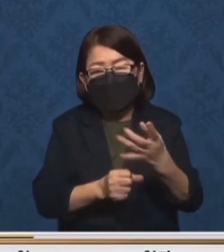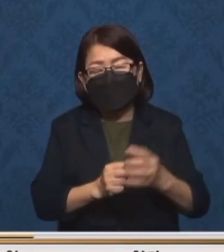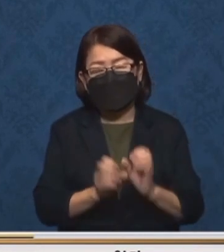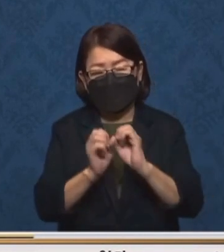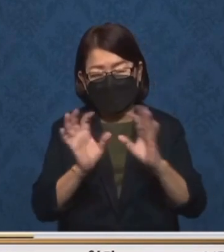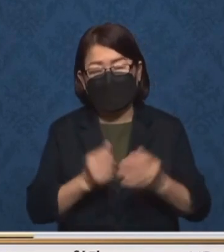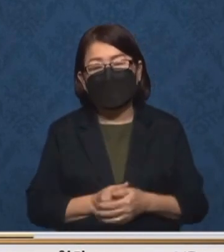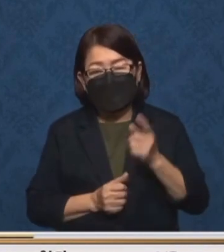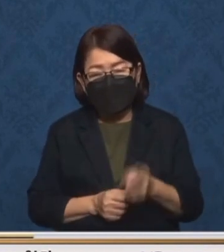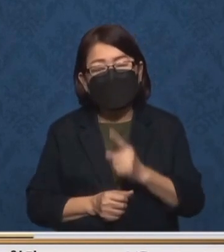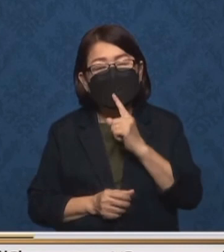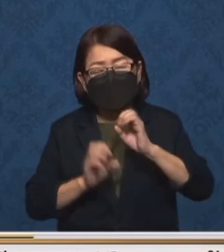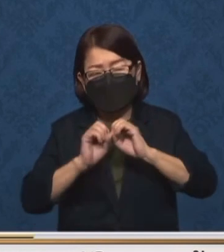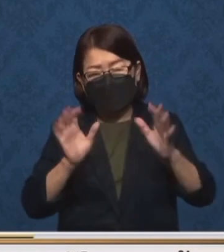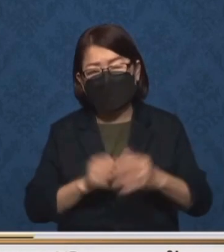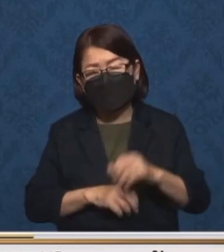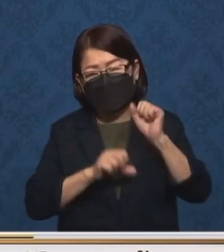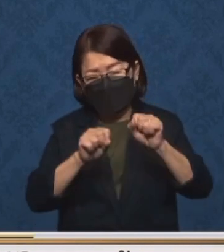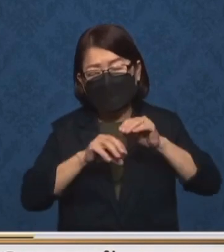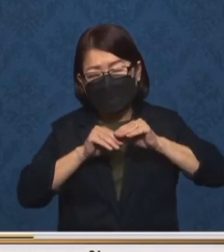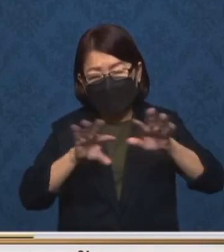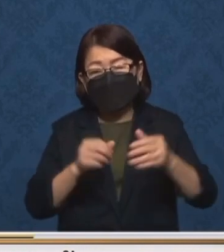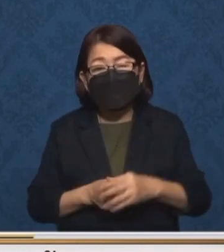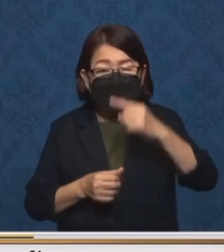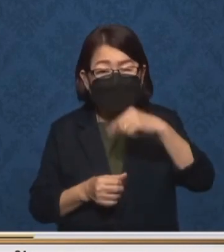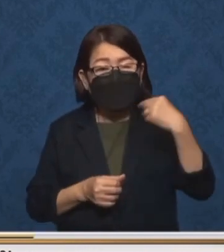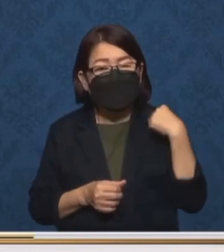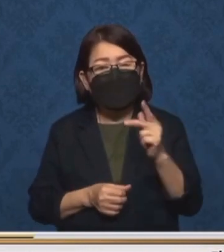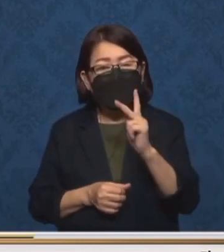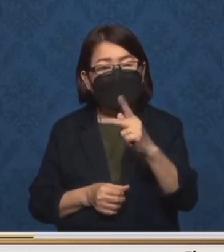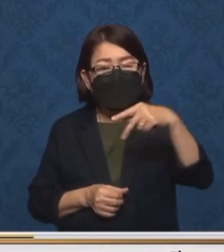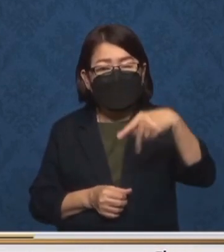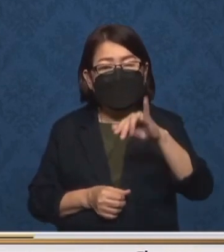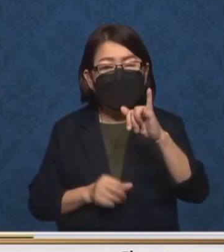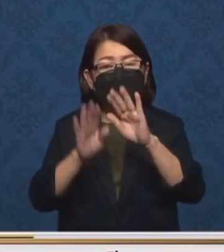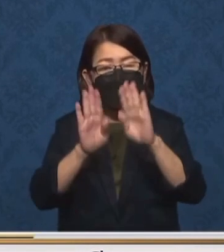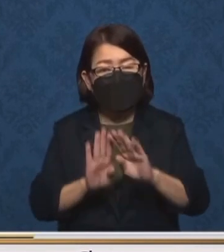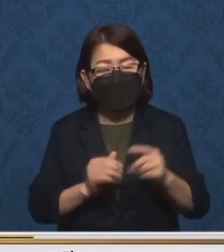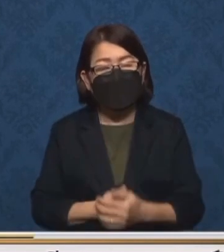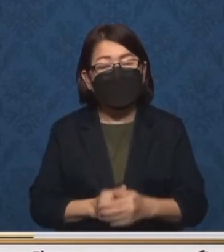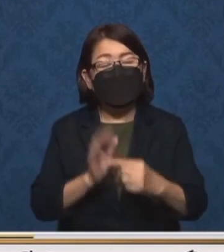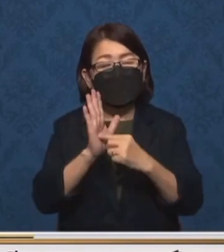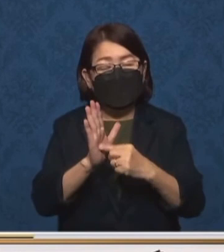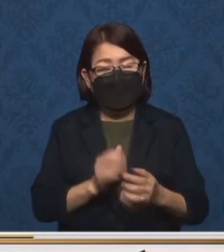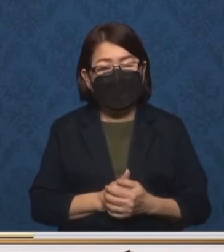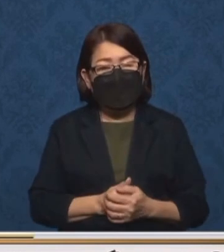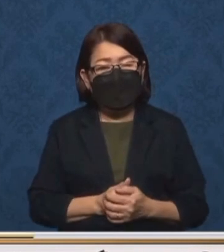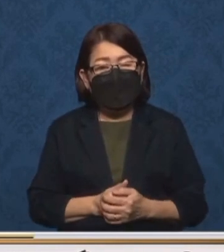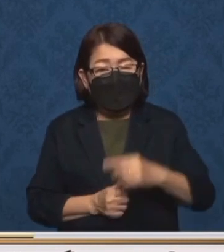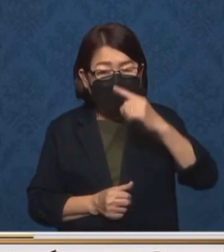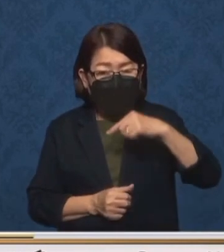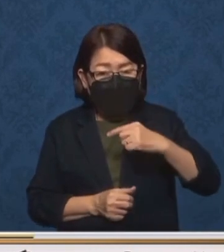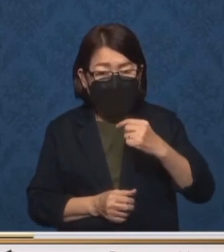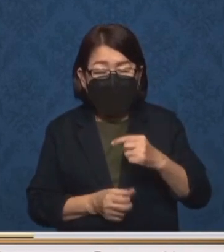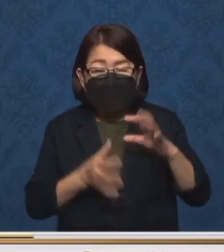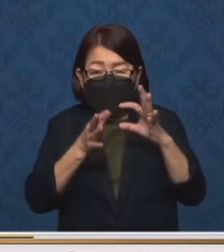ต้ปกาศใหชัดครับ วาประเทศไทยจะมี KPI อย่างไรเช่น อัดับขีดความสามารในการแขงข